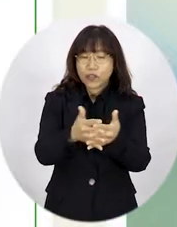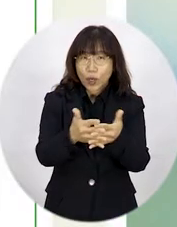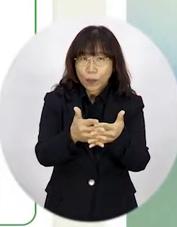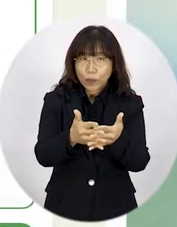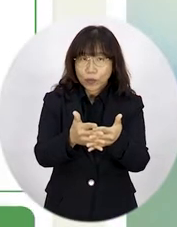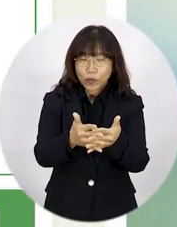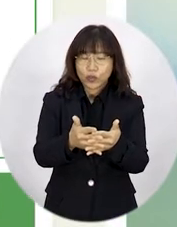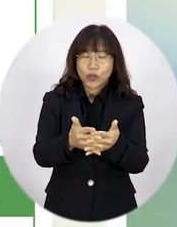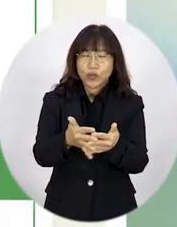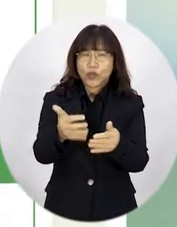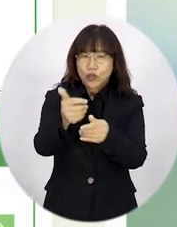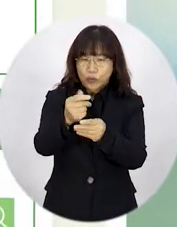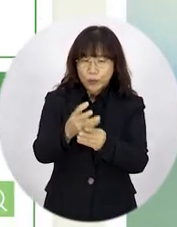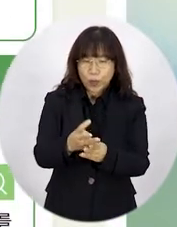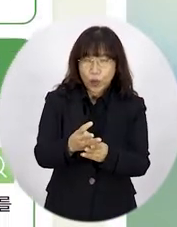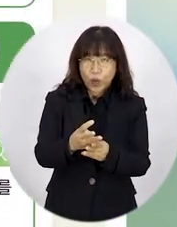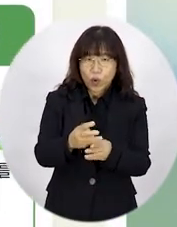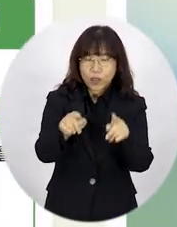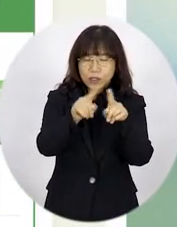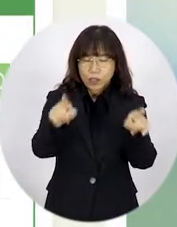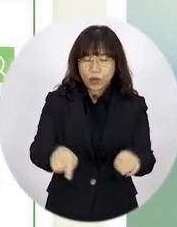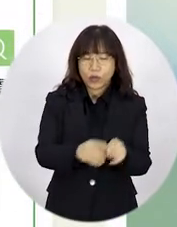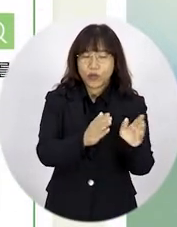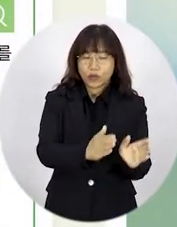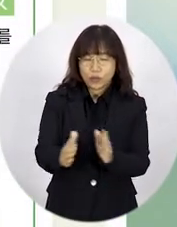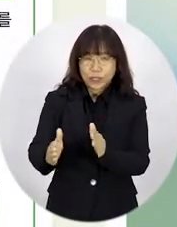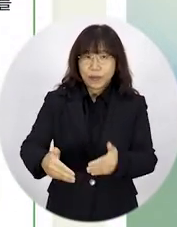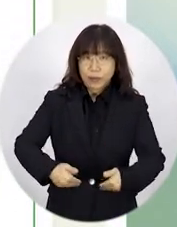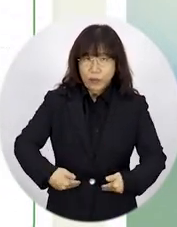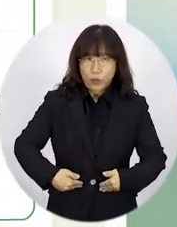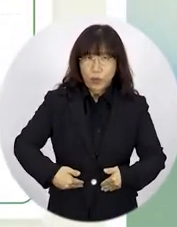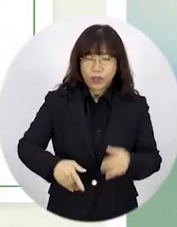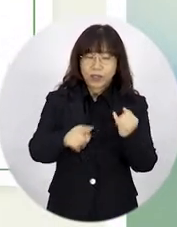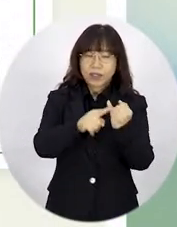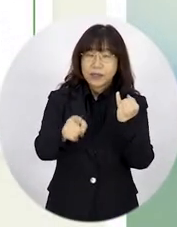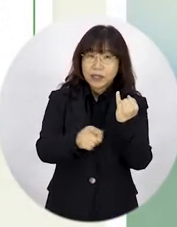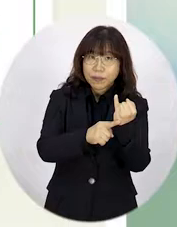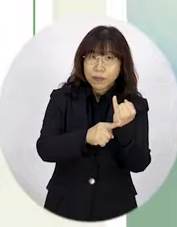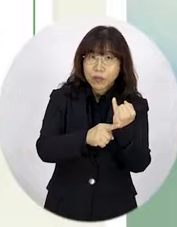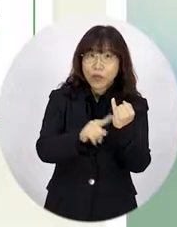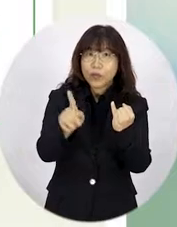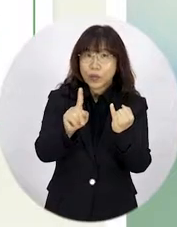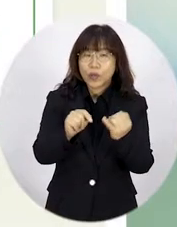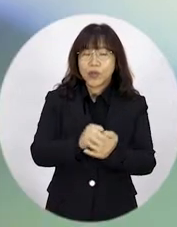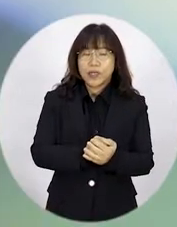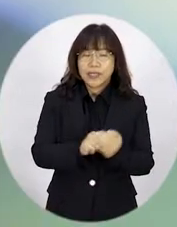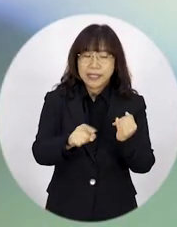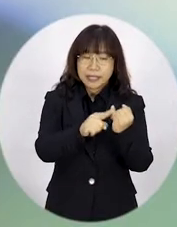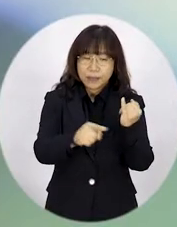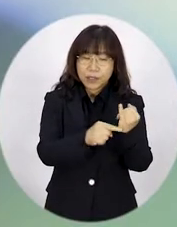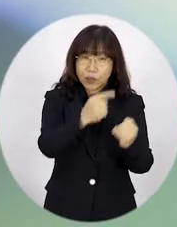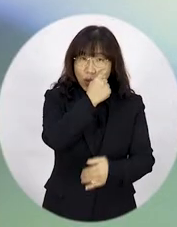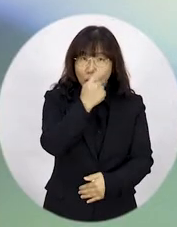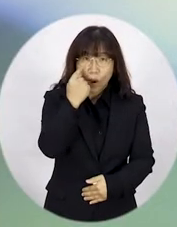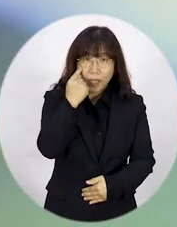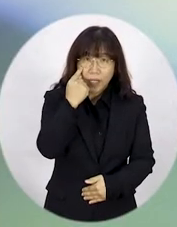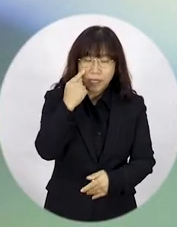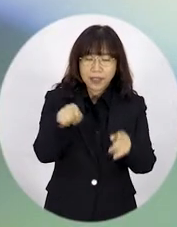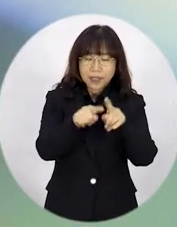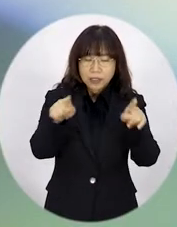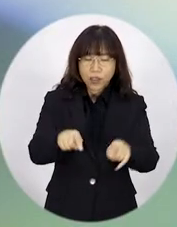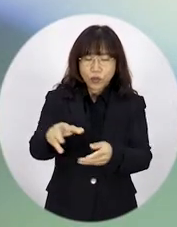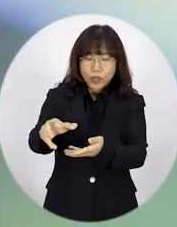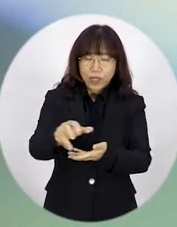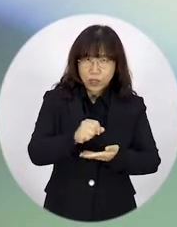및 주민등록번호를 확인할 수 있는 서류를 준비하면 됩니다. 임신부는 주수와 관계없이 임신을 확인할 수 있는